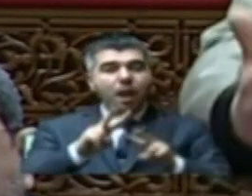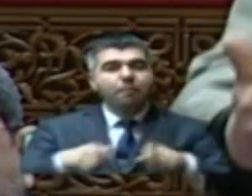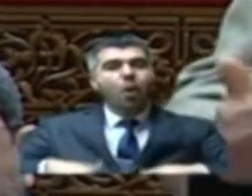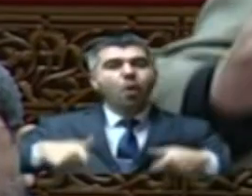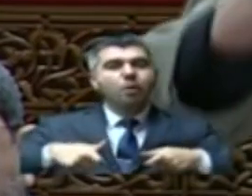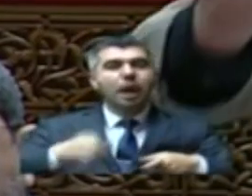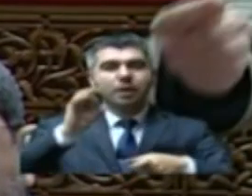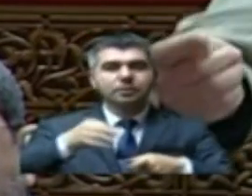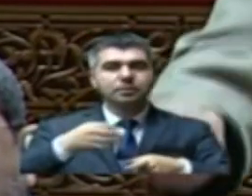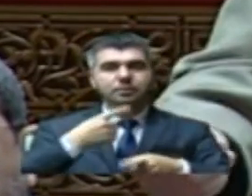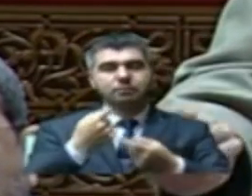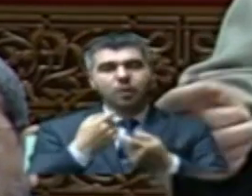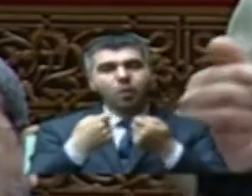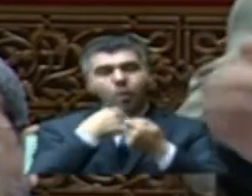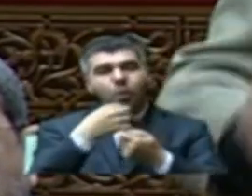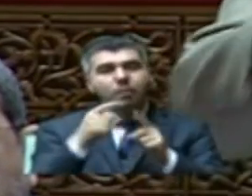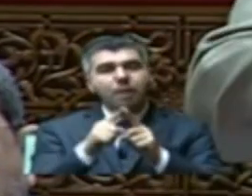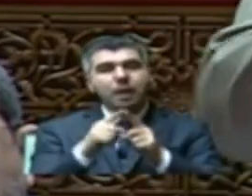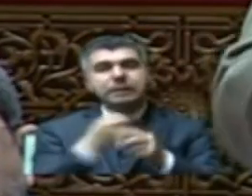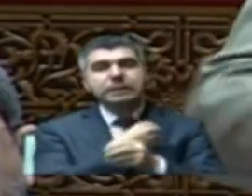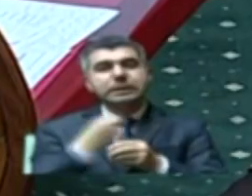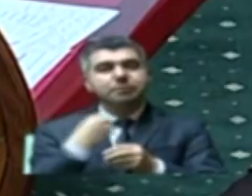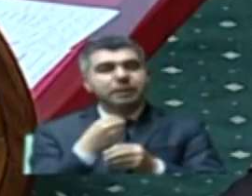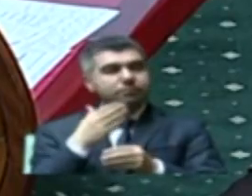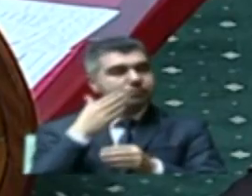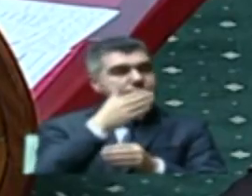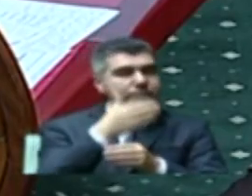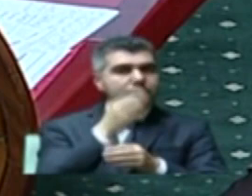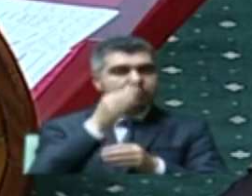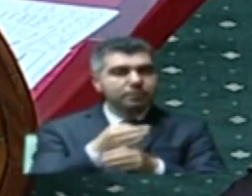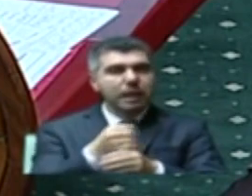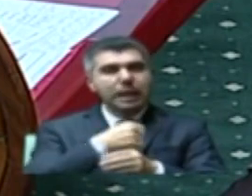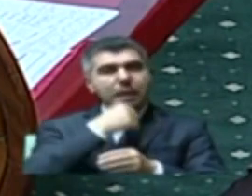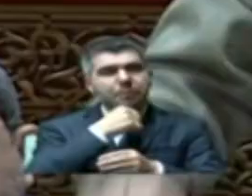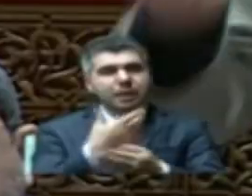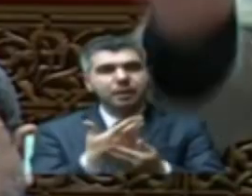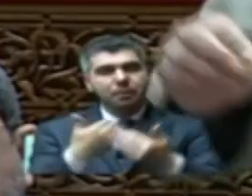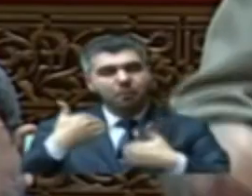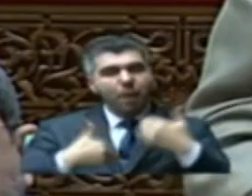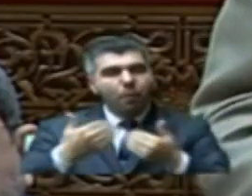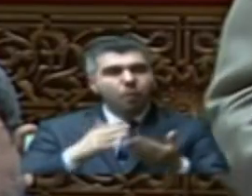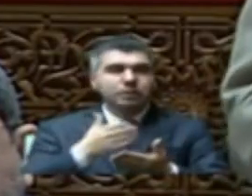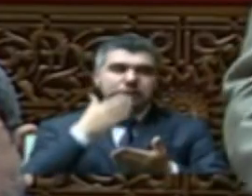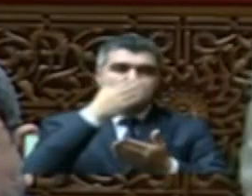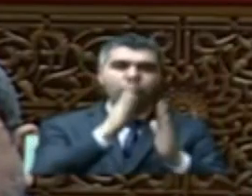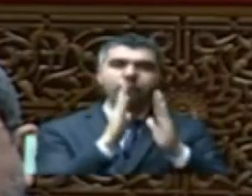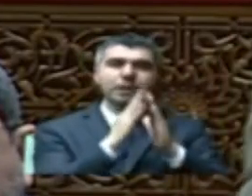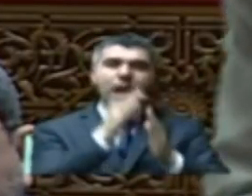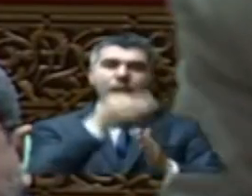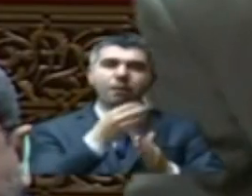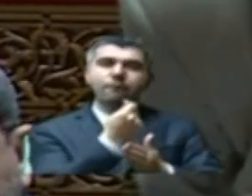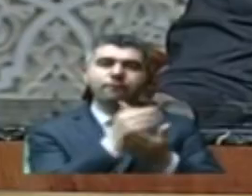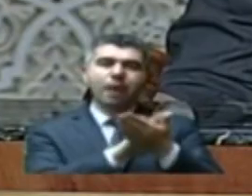أنه علاش أنه مثلا على الأقل الرعاية الطبية نبقوا نستهدفوا هؤلاء العاجزون عن الحركة داخل بيوتاتهم. وشكرا السيدة الوزيرة.